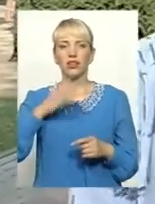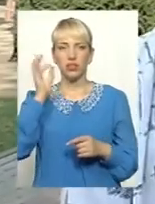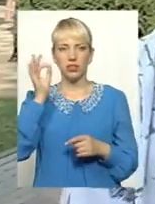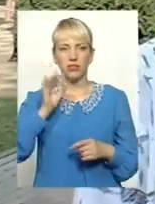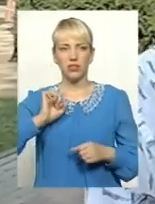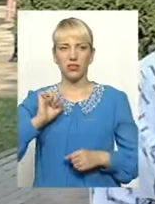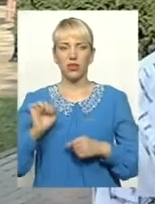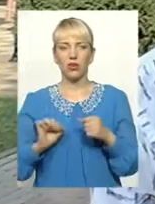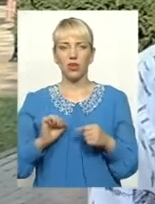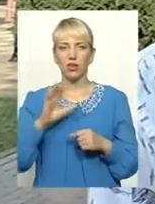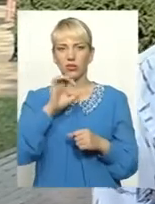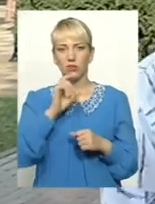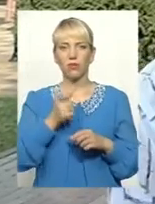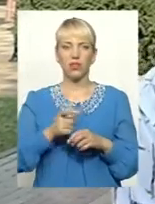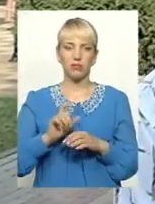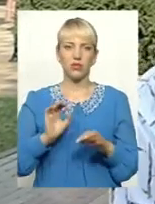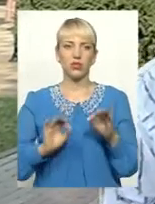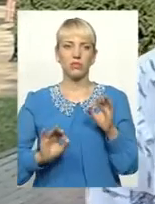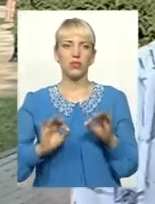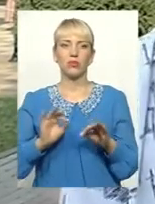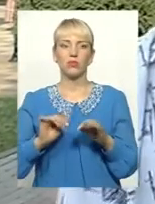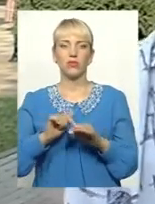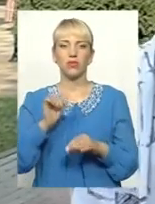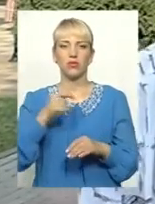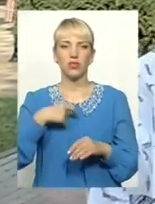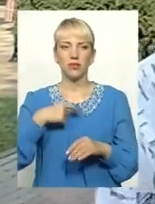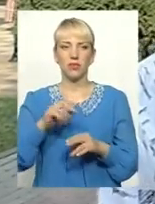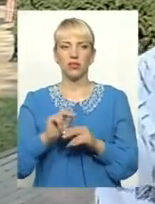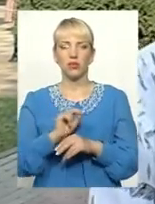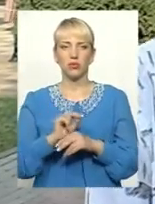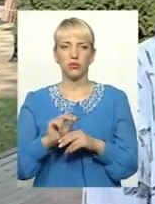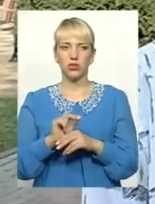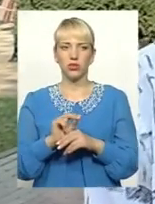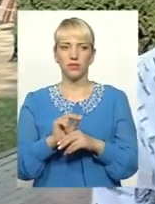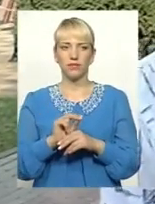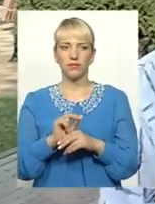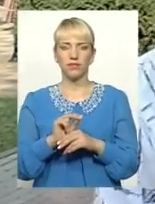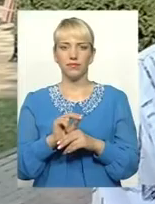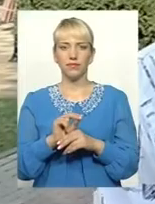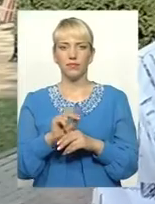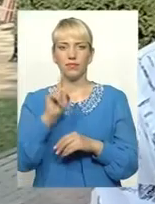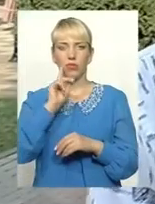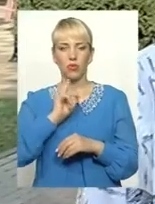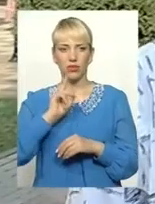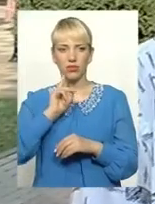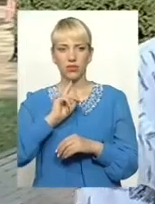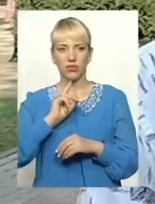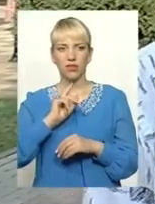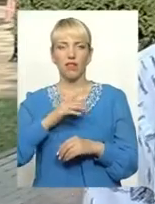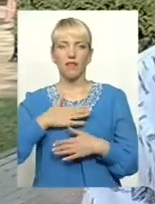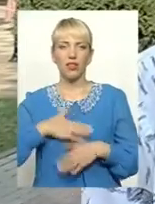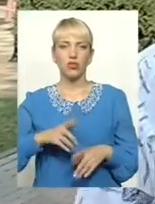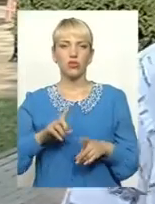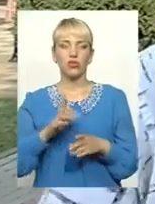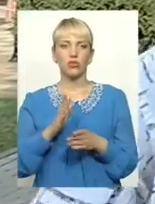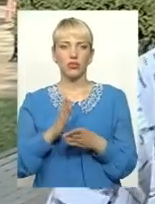Собаки більш-менш себе нормально чувствують, вони лікуються. Тобто, поки влаштовує те, що є, ми